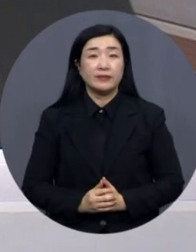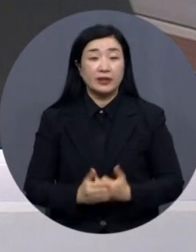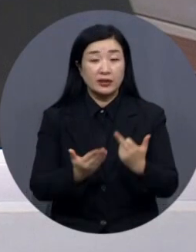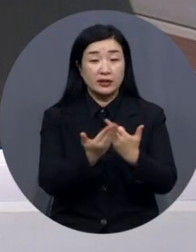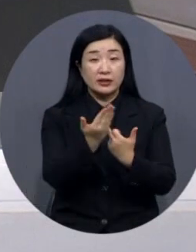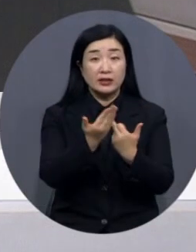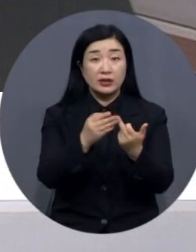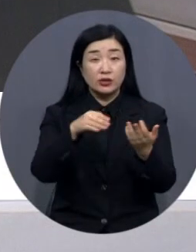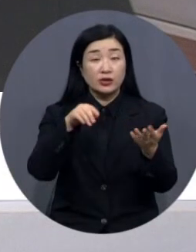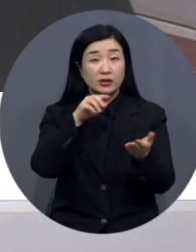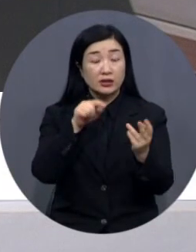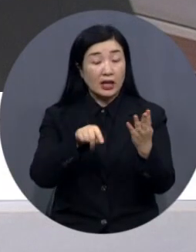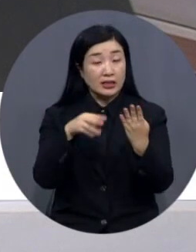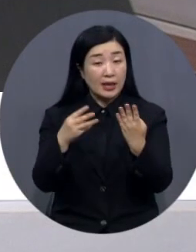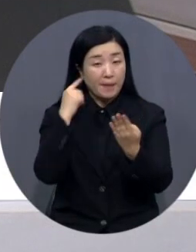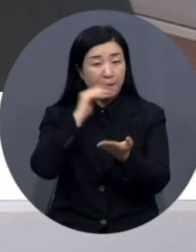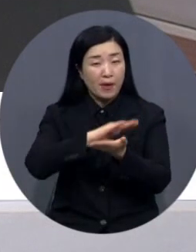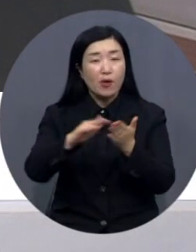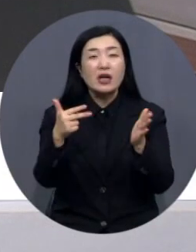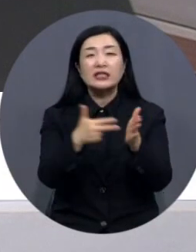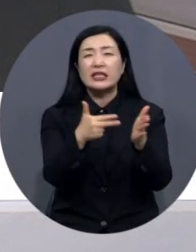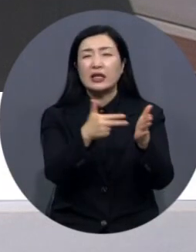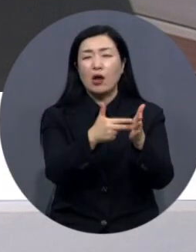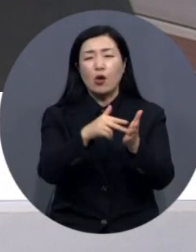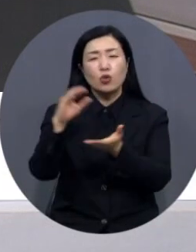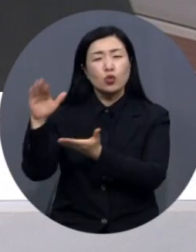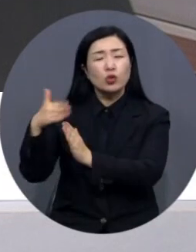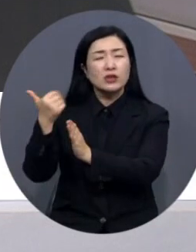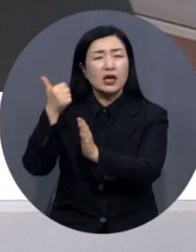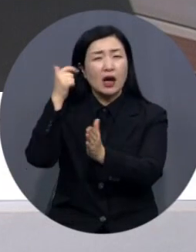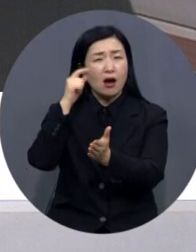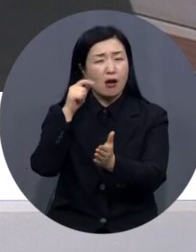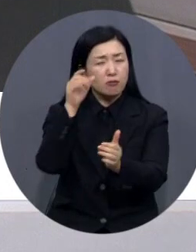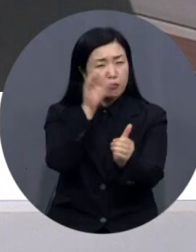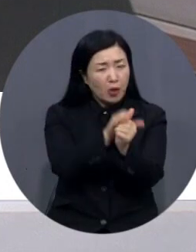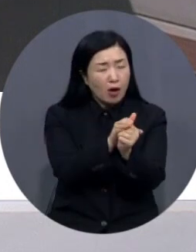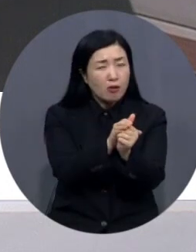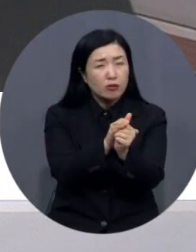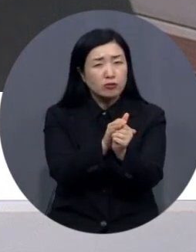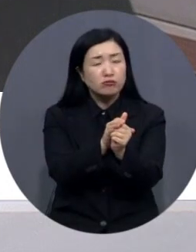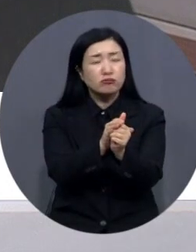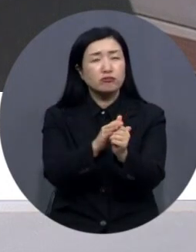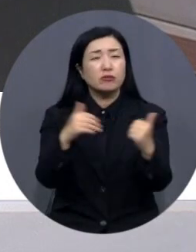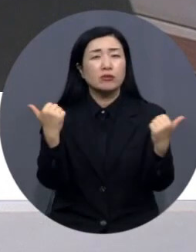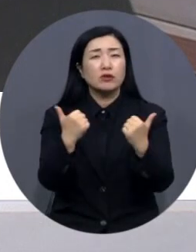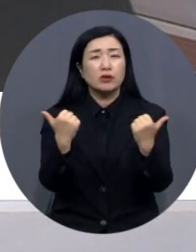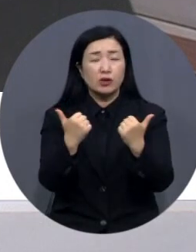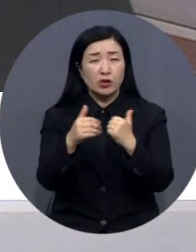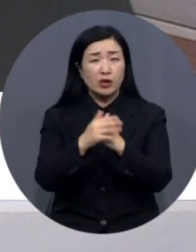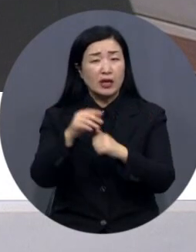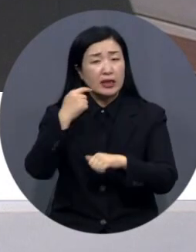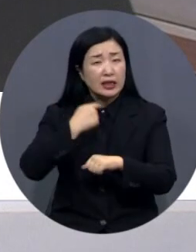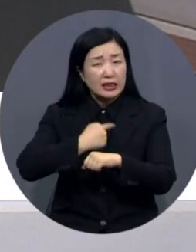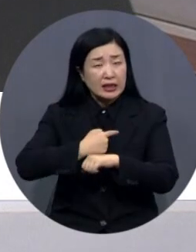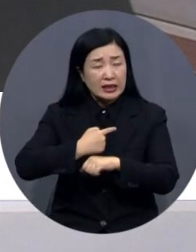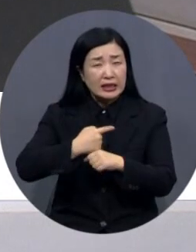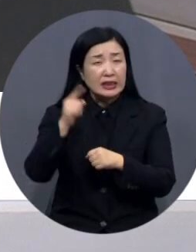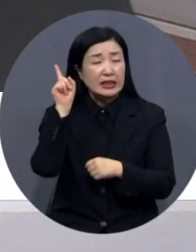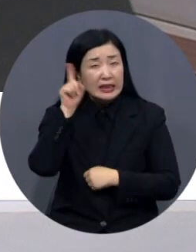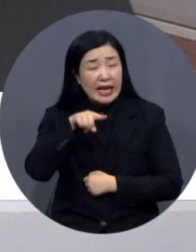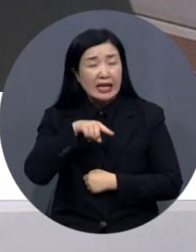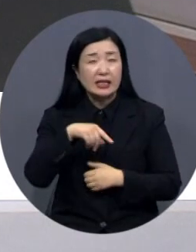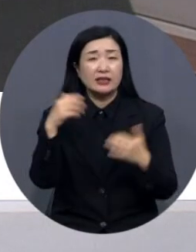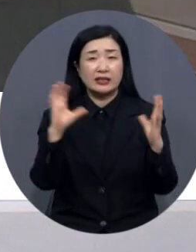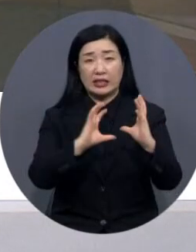제주 4.3 평화재단 이사장을 도지사가 임명하는 조례 개정안이 도의회 행정자치위원회에 내일